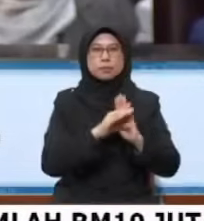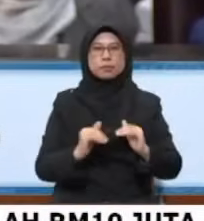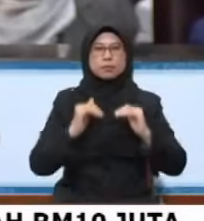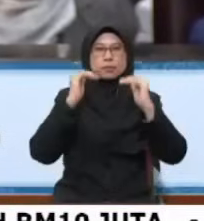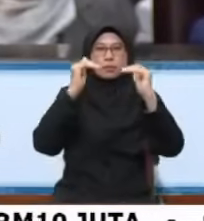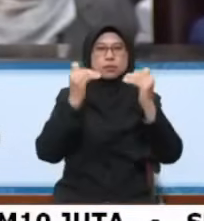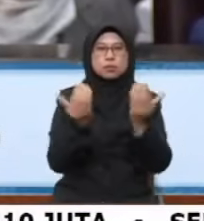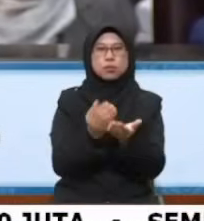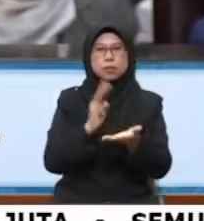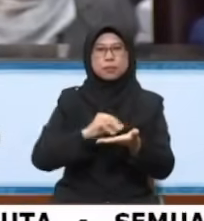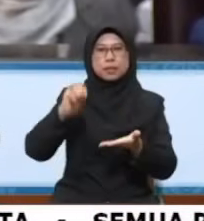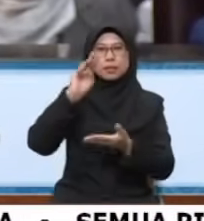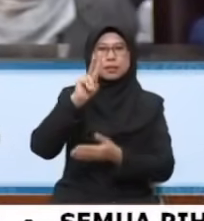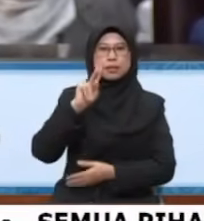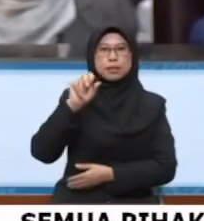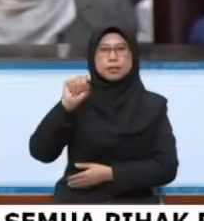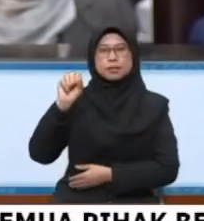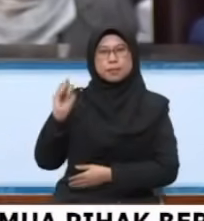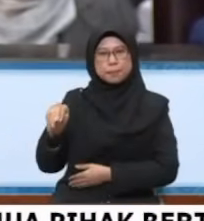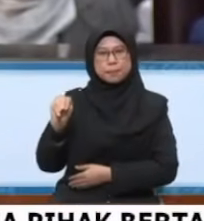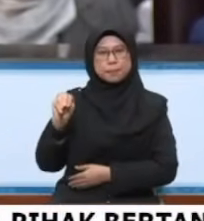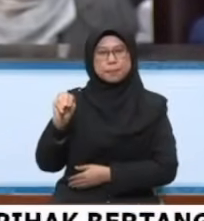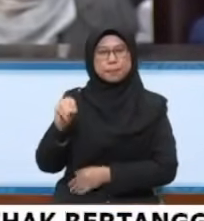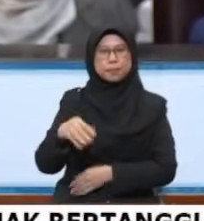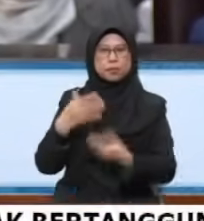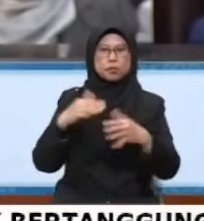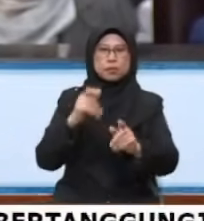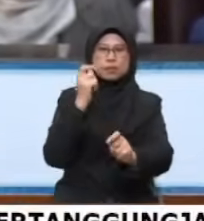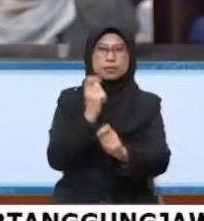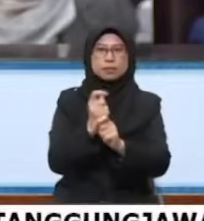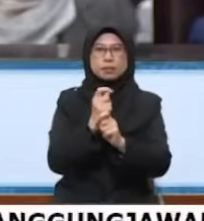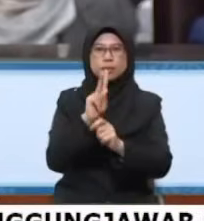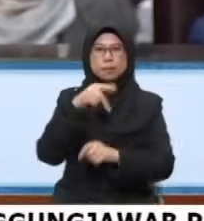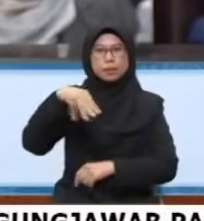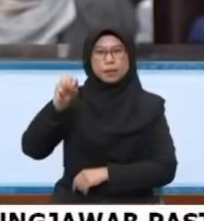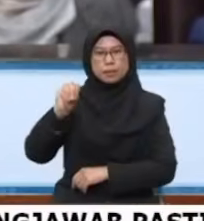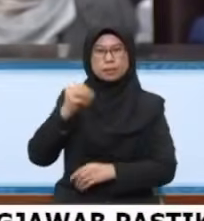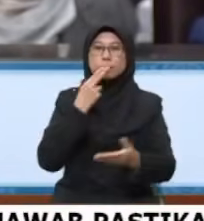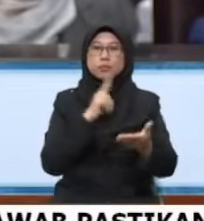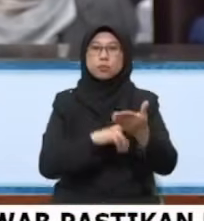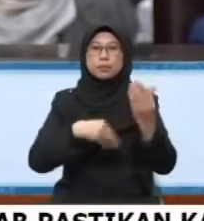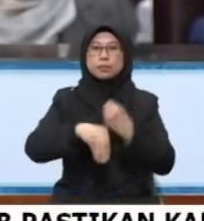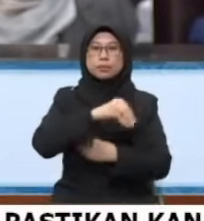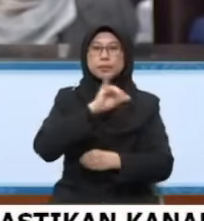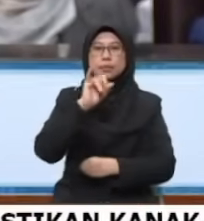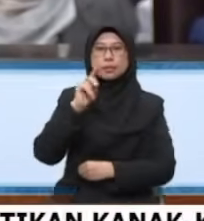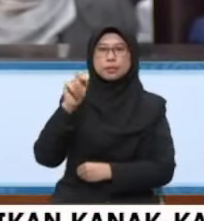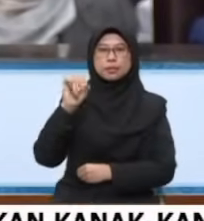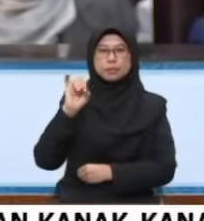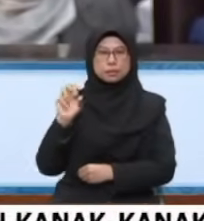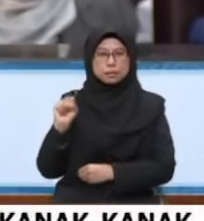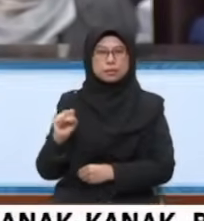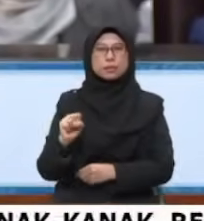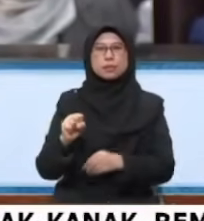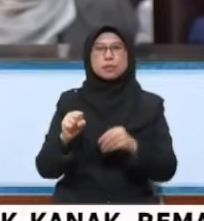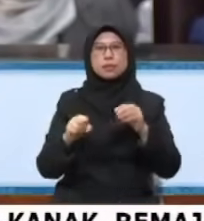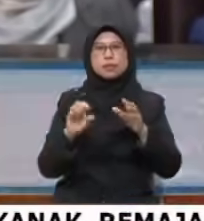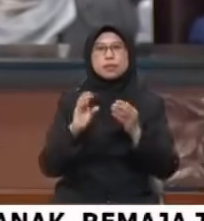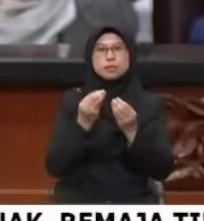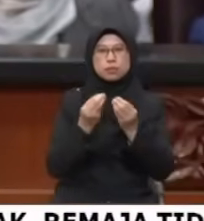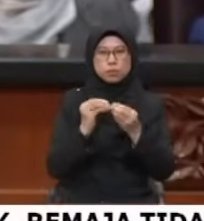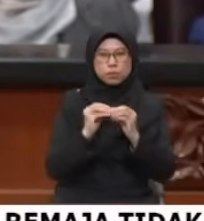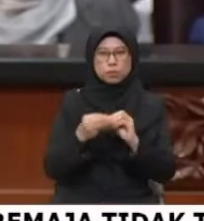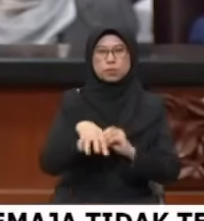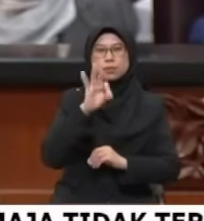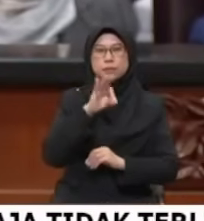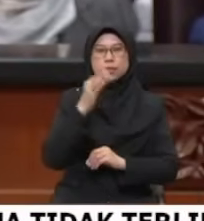sekolah menengah kssm yang ditetapkan oleh KPM seperti dalam surat berkeliling iktisas bilangan 9 tahun 19